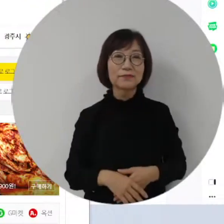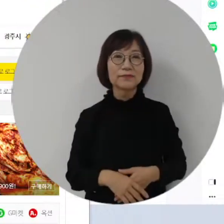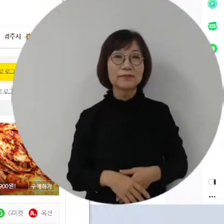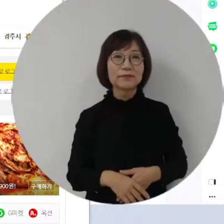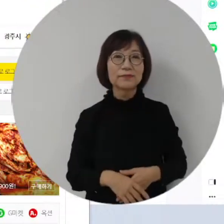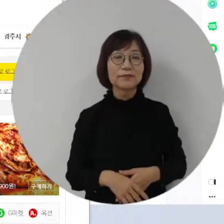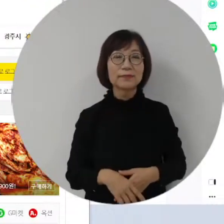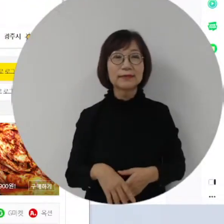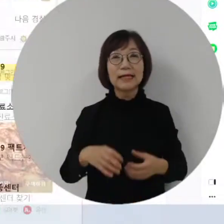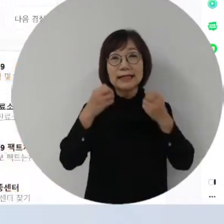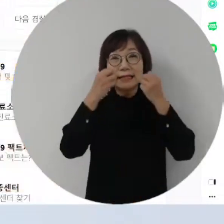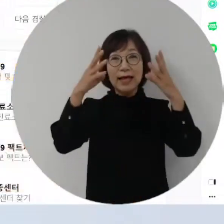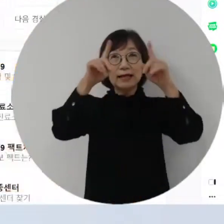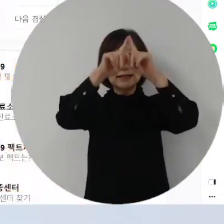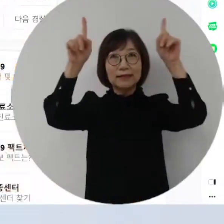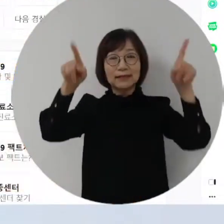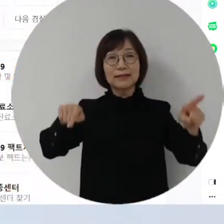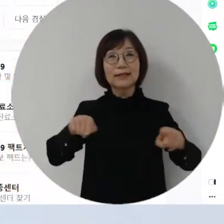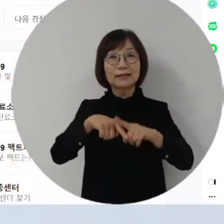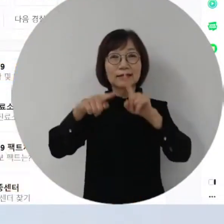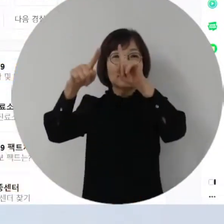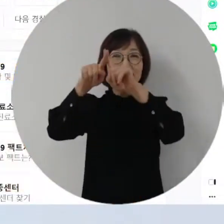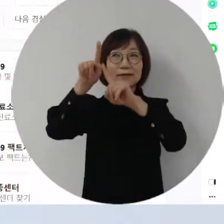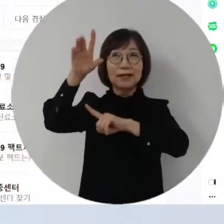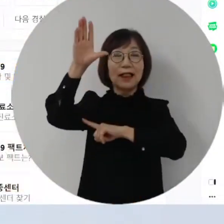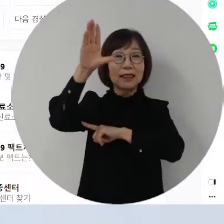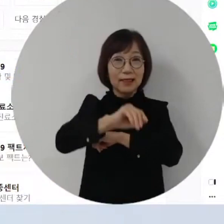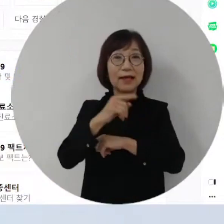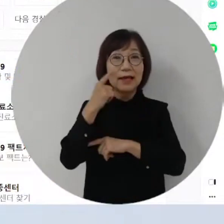그래서 요 새 창은 닫아 볼게요.